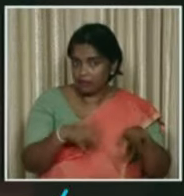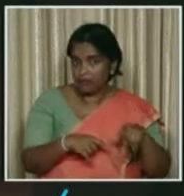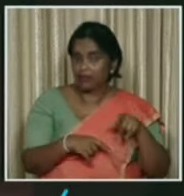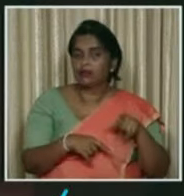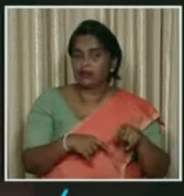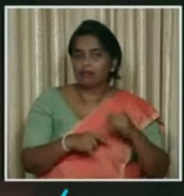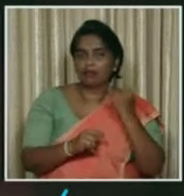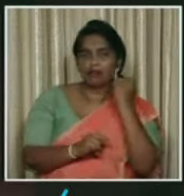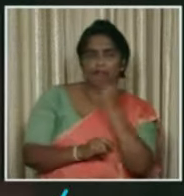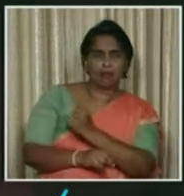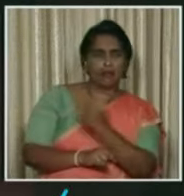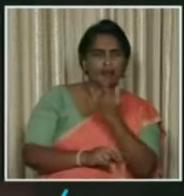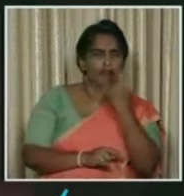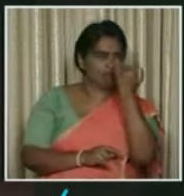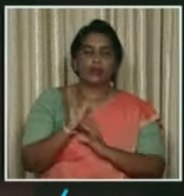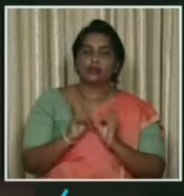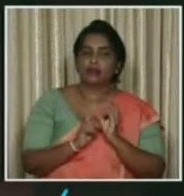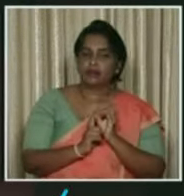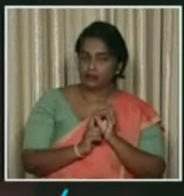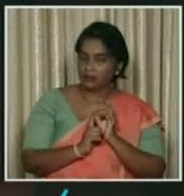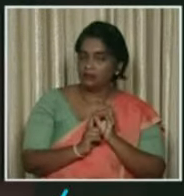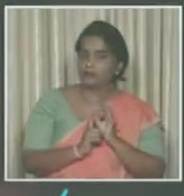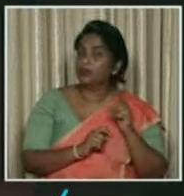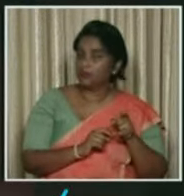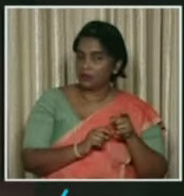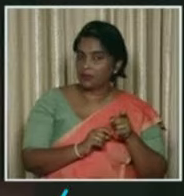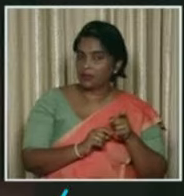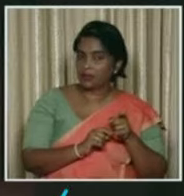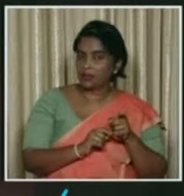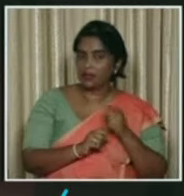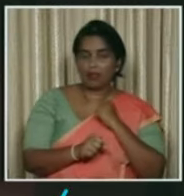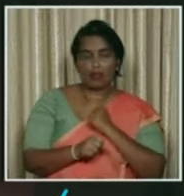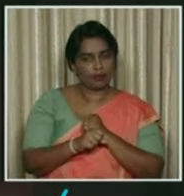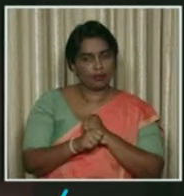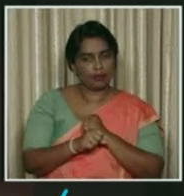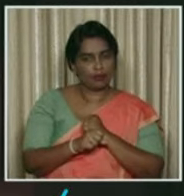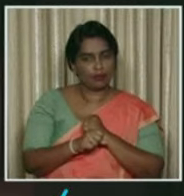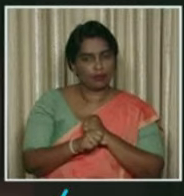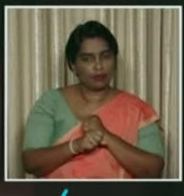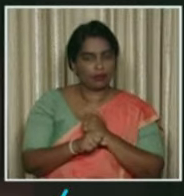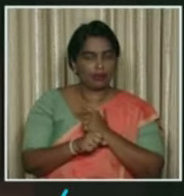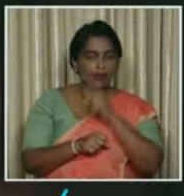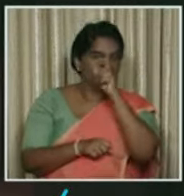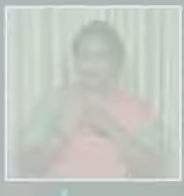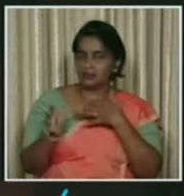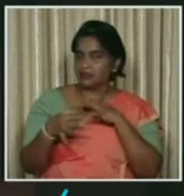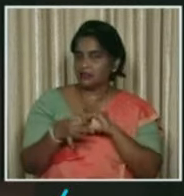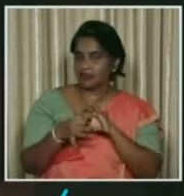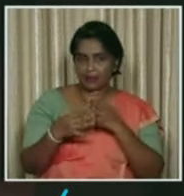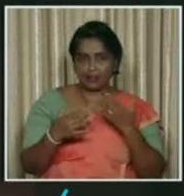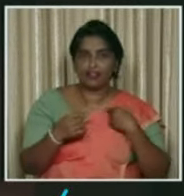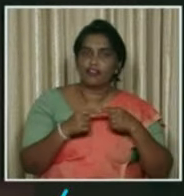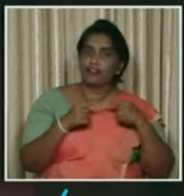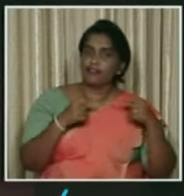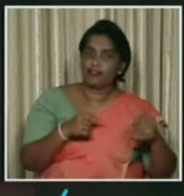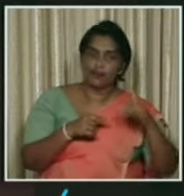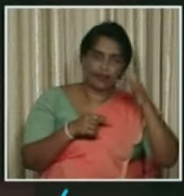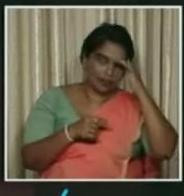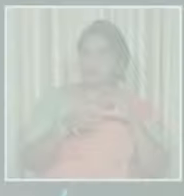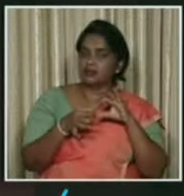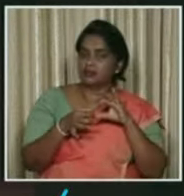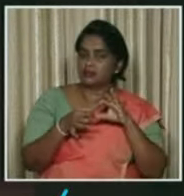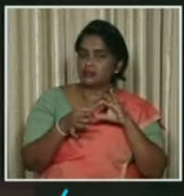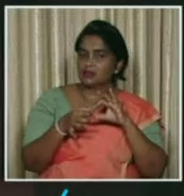මේ චෝදනාව එල්ල කරේ කියන කාරණාව ඉතින් ඒකට ආණ්ඩු පාර්ශවයේ කවුරුත් සම්බන්ධත් නැහැ විපක්ෂ නායකවරයා